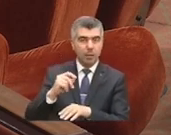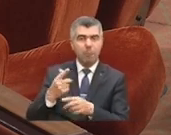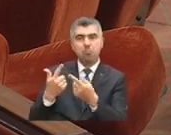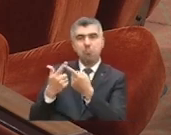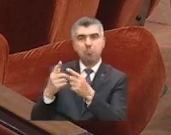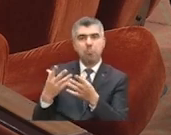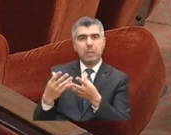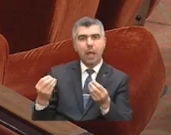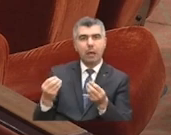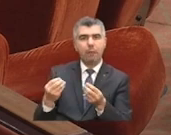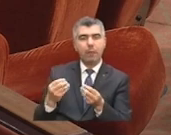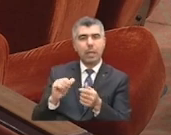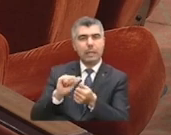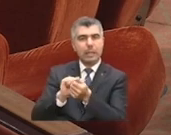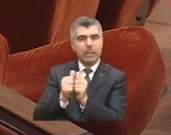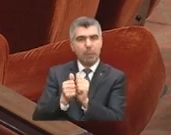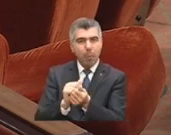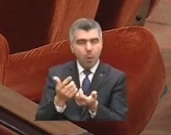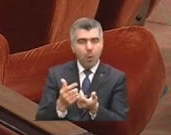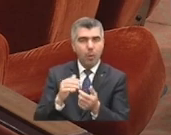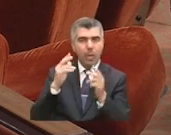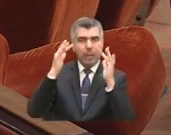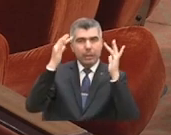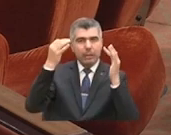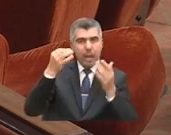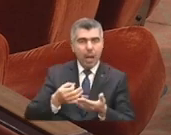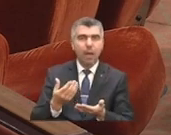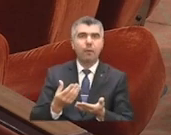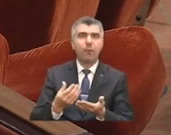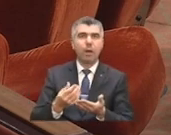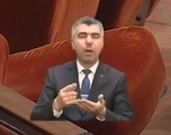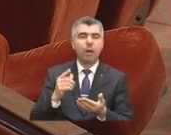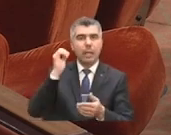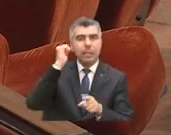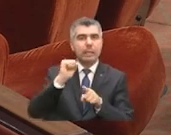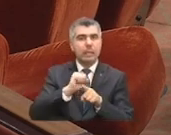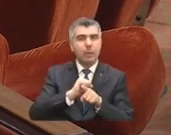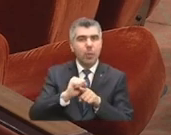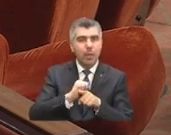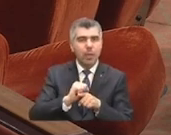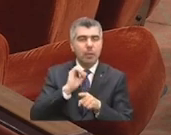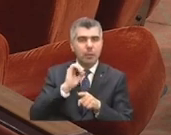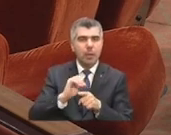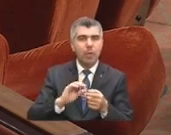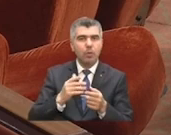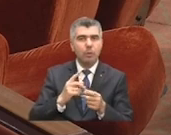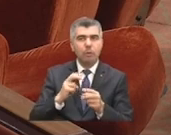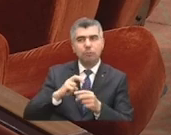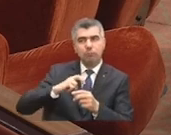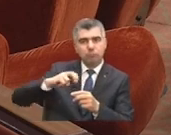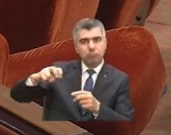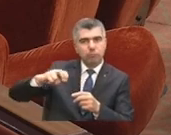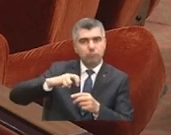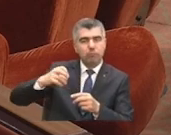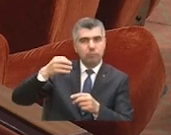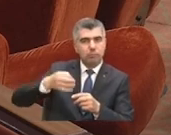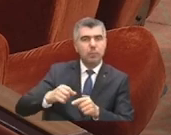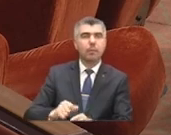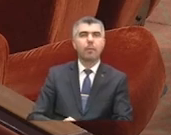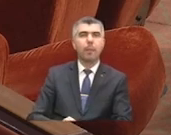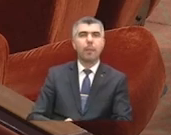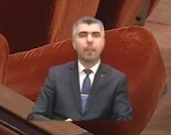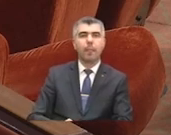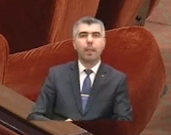ديال الخدمات الرياضيه الثقافيه في مجال ديال التكوينات، في مجال ديال التنقل، في المجال